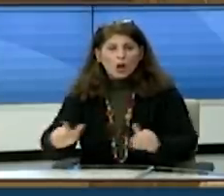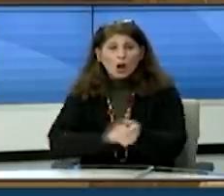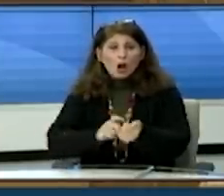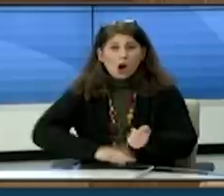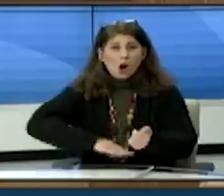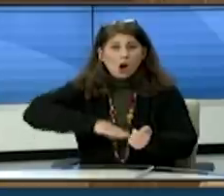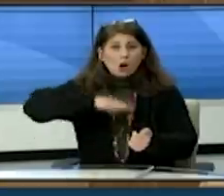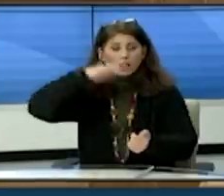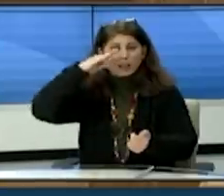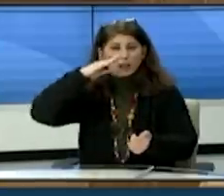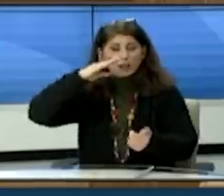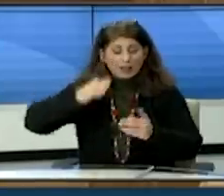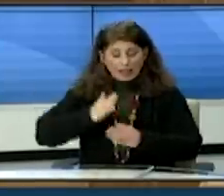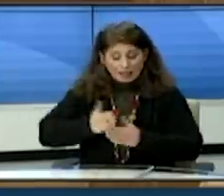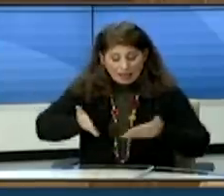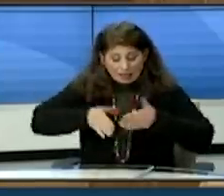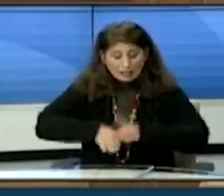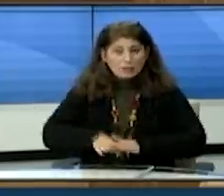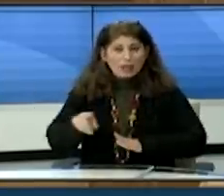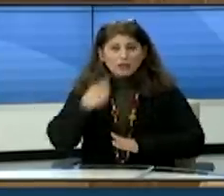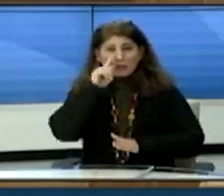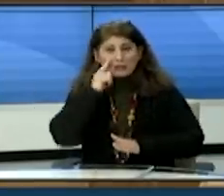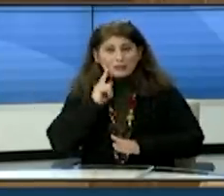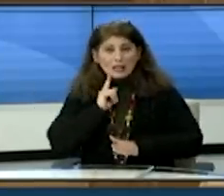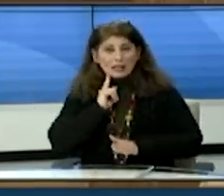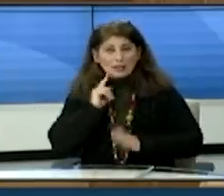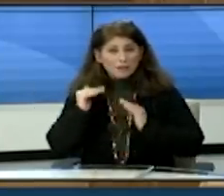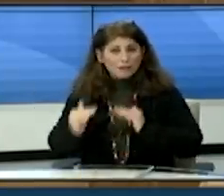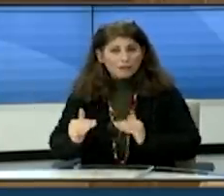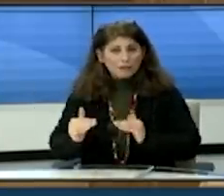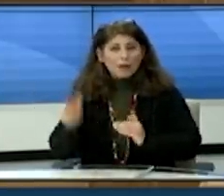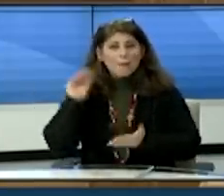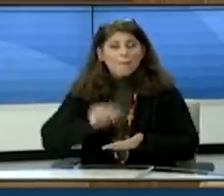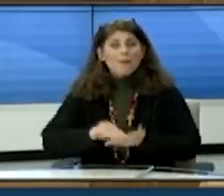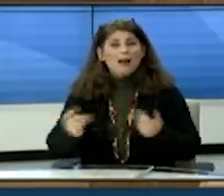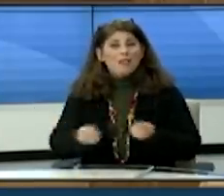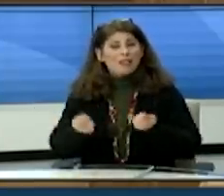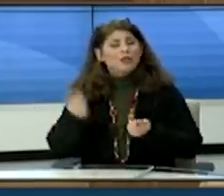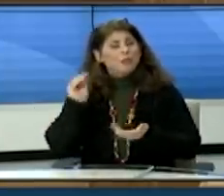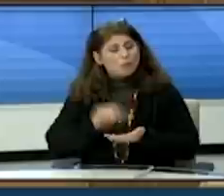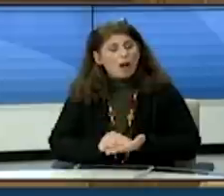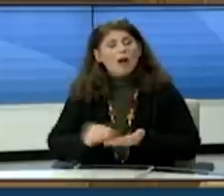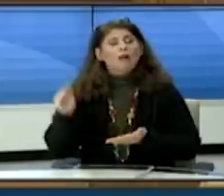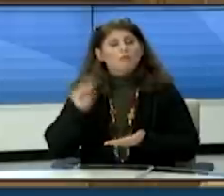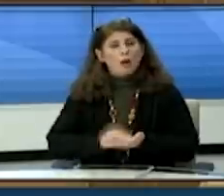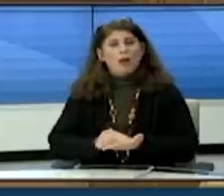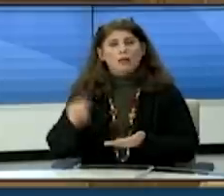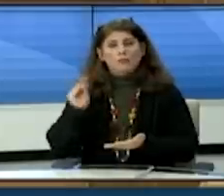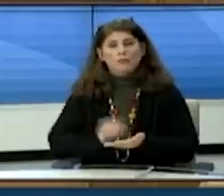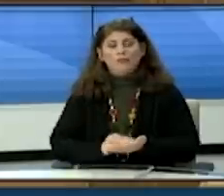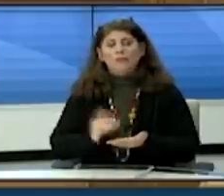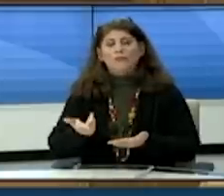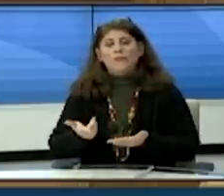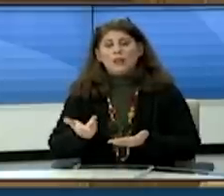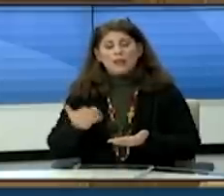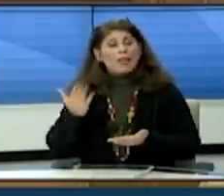να κρύψει ότι αυτές οι τραγικές καταστάσεις θα επαναλαμβάνονται ξανά και ξανά όσο